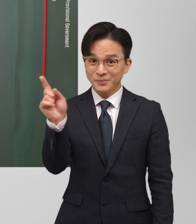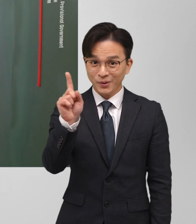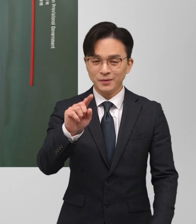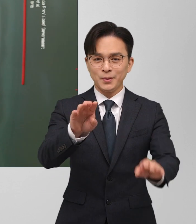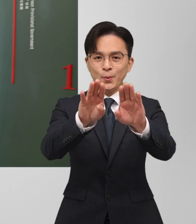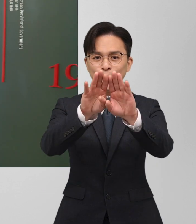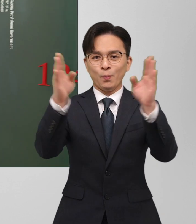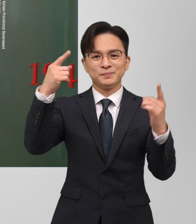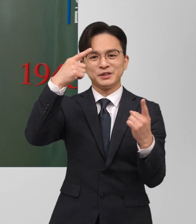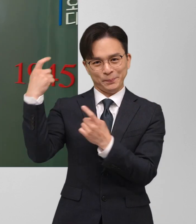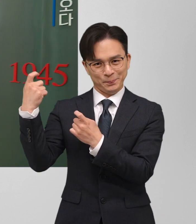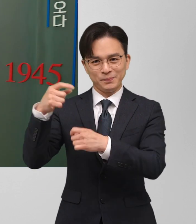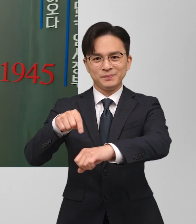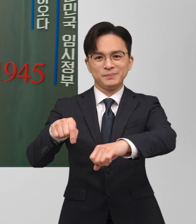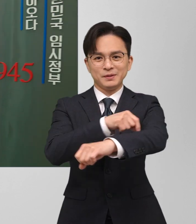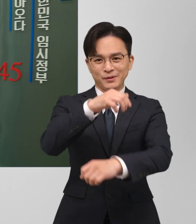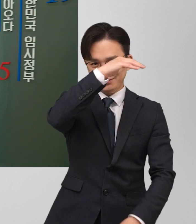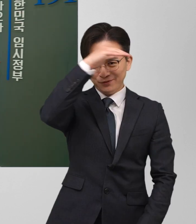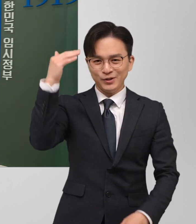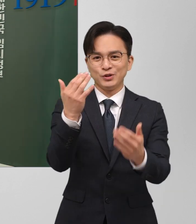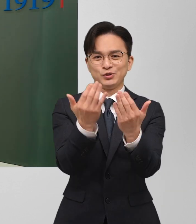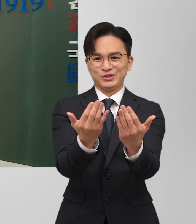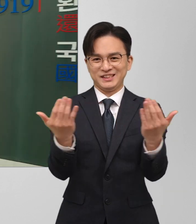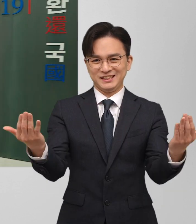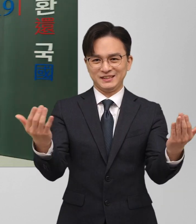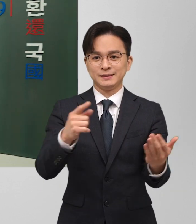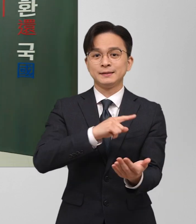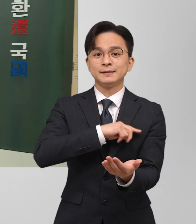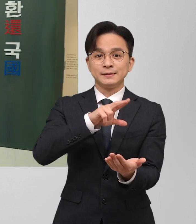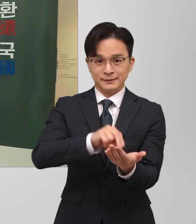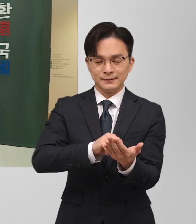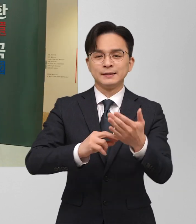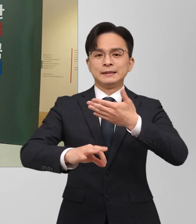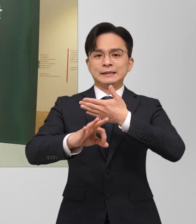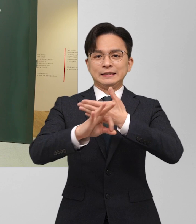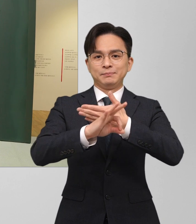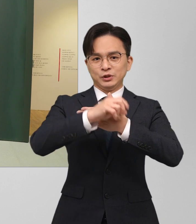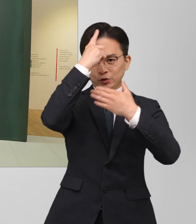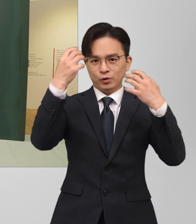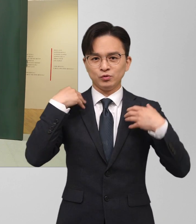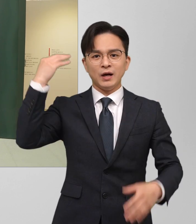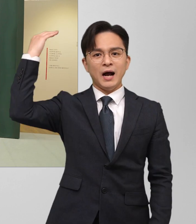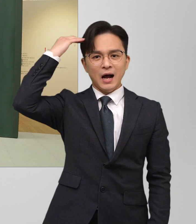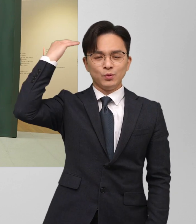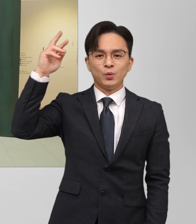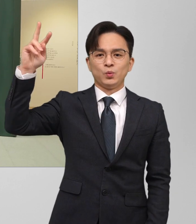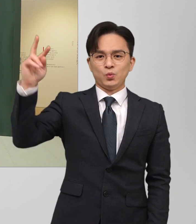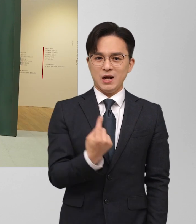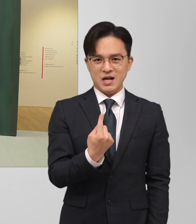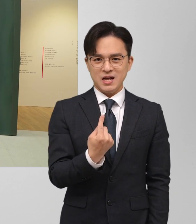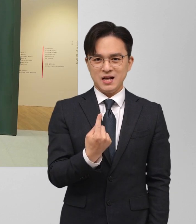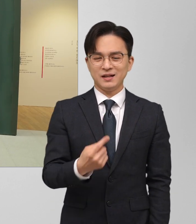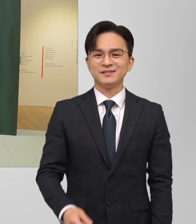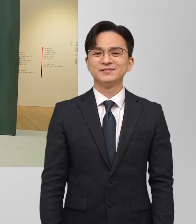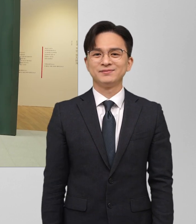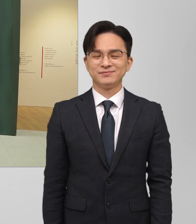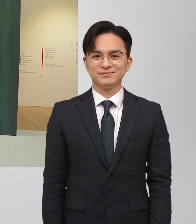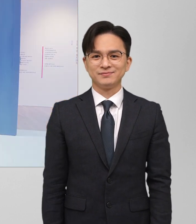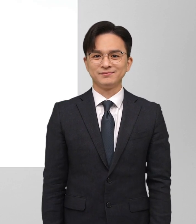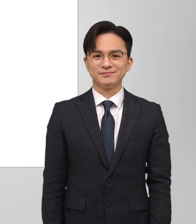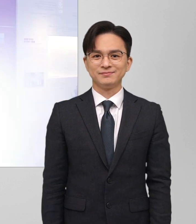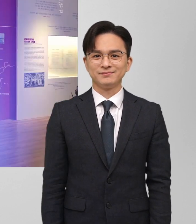여기는 예. 저희 이제 1층에 있는 개관 특별전 한국 대한민국 임시정부 돌아오다라는 예, 예. 주제의 개관